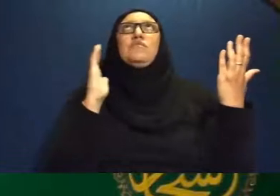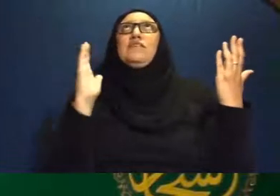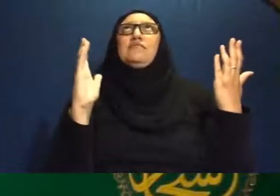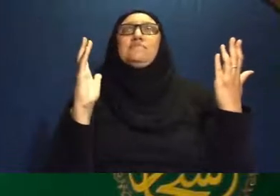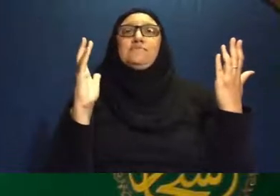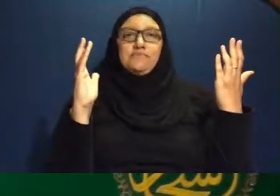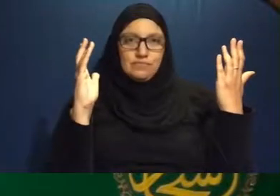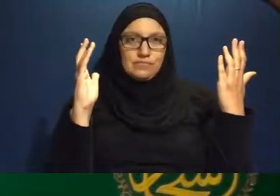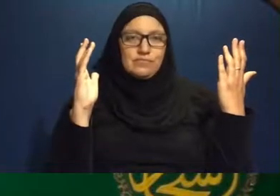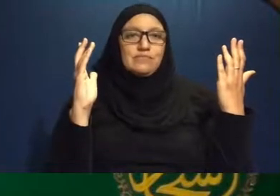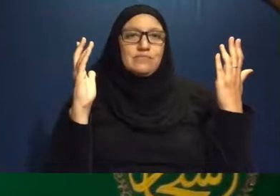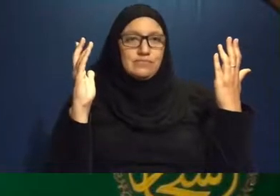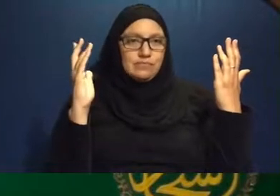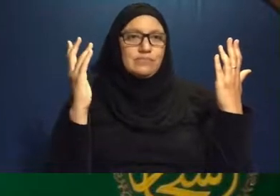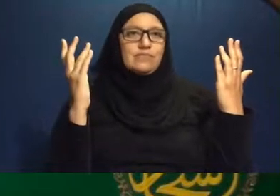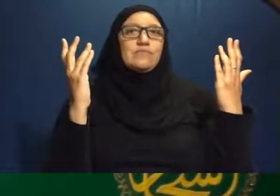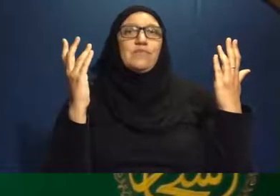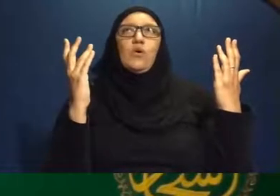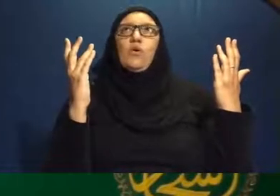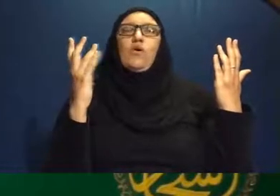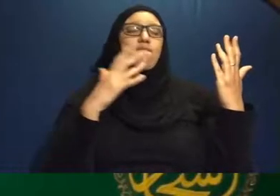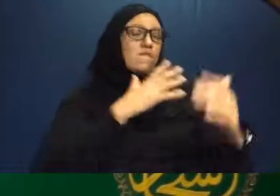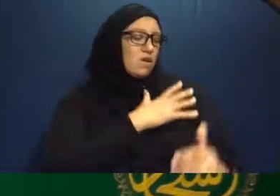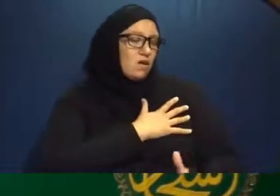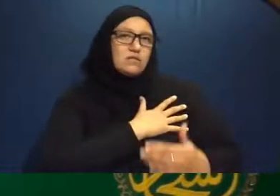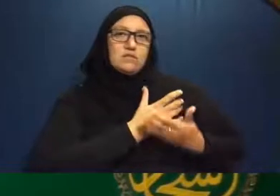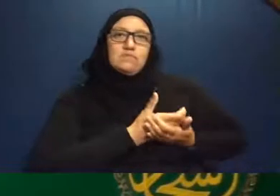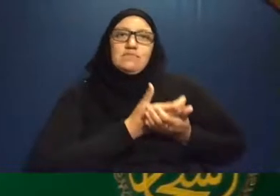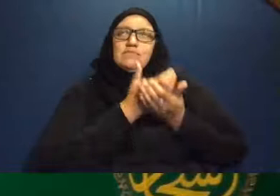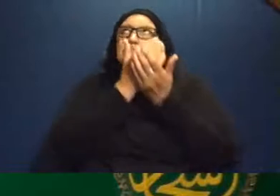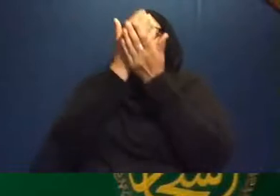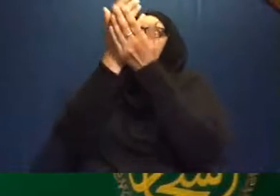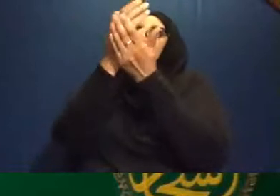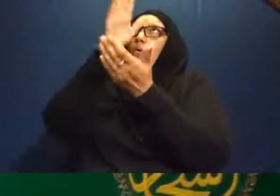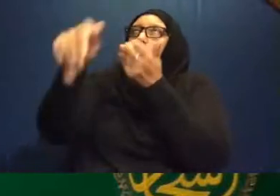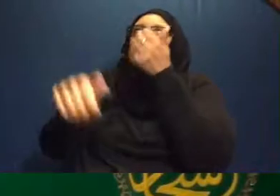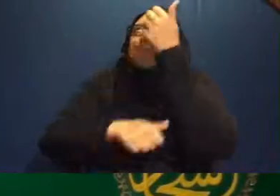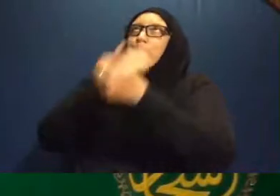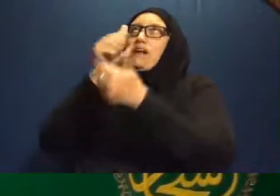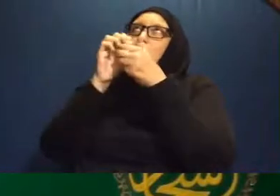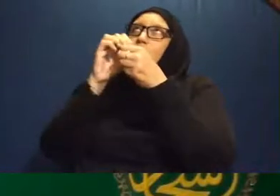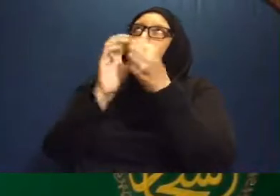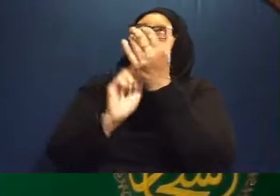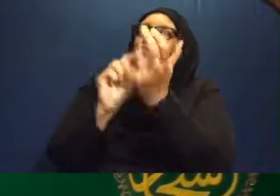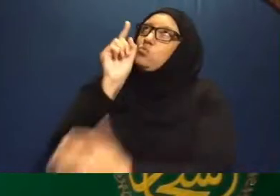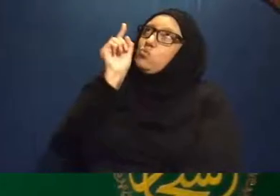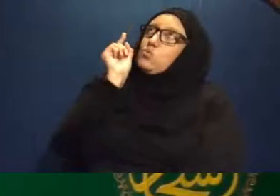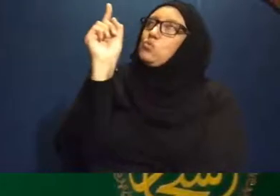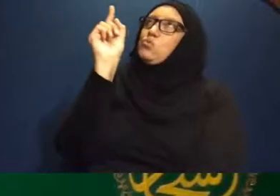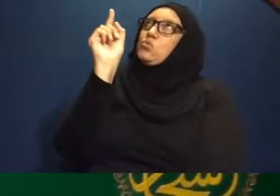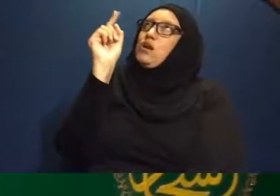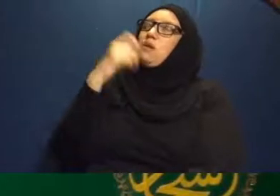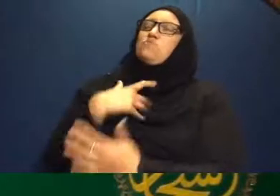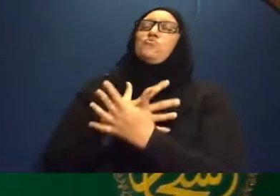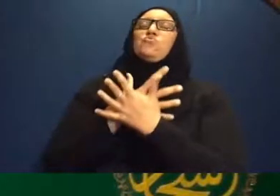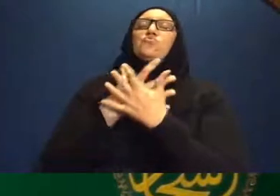وما كنا لنهتدي لولا أن هدانا الله. Wholeheartedly, all praise belong to God. We are so thankful